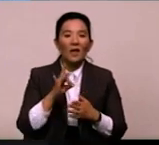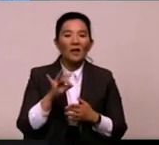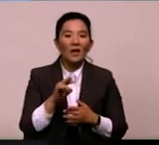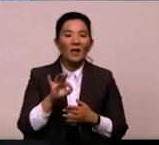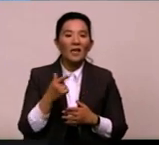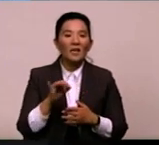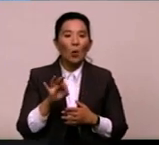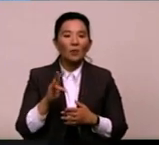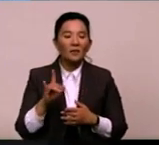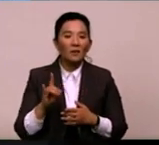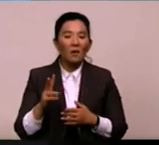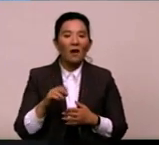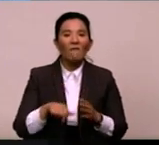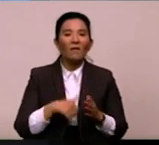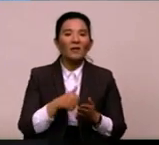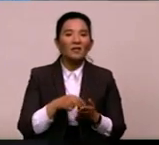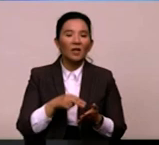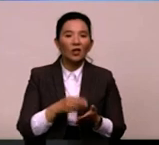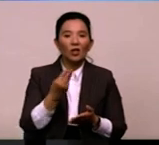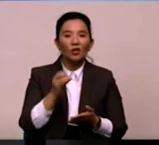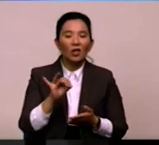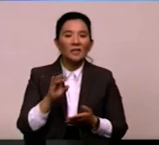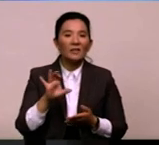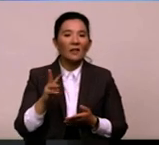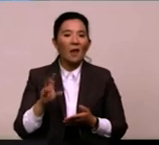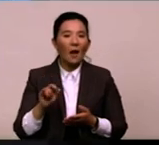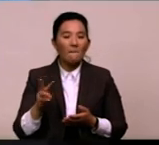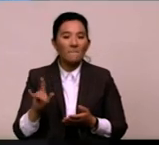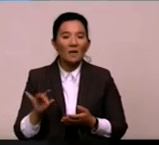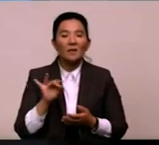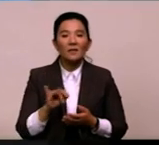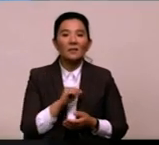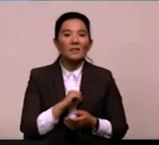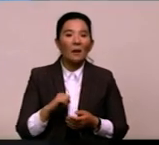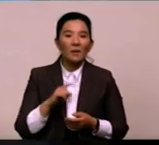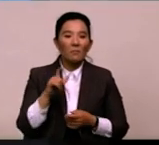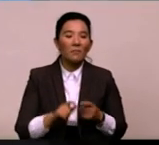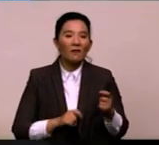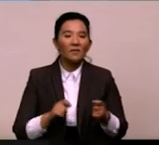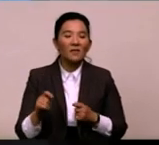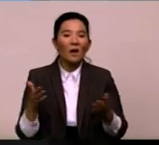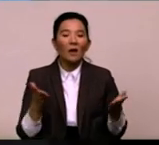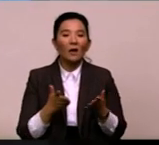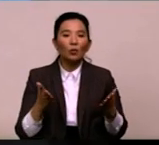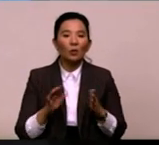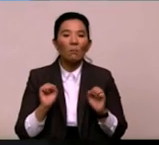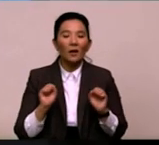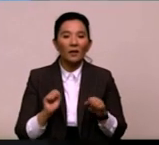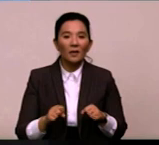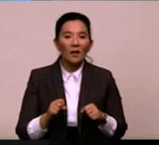религиозным, это во главе стояли шейх-улисламы и сами правители, которые